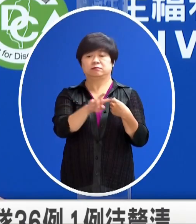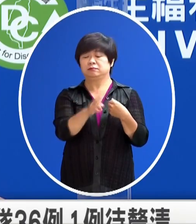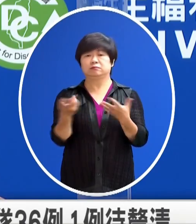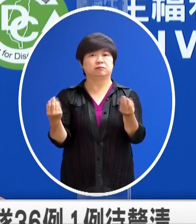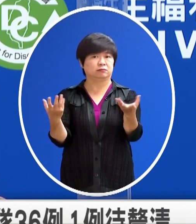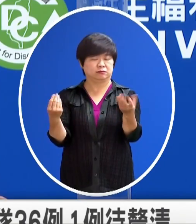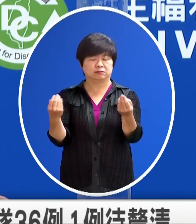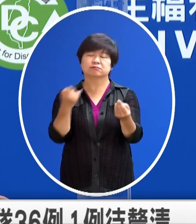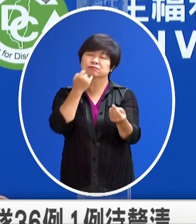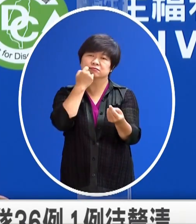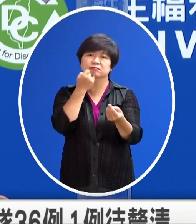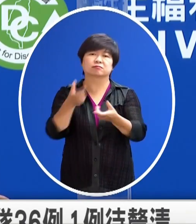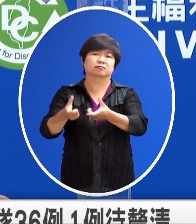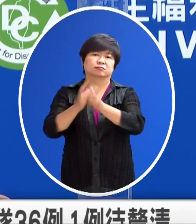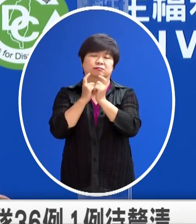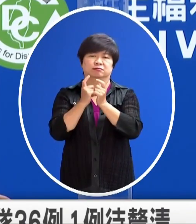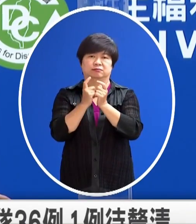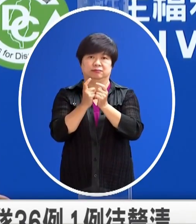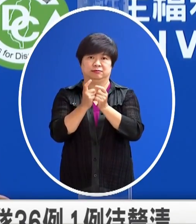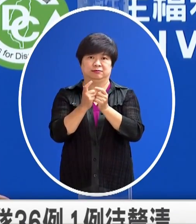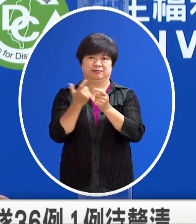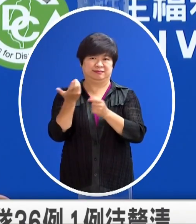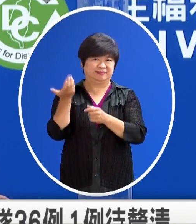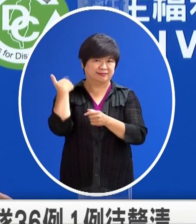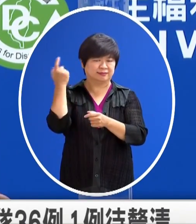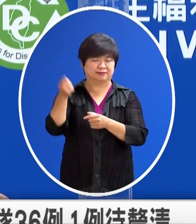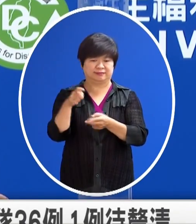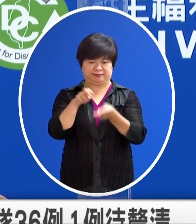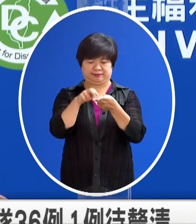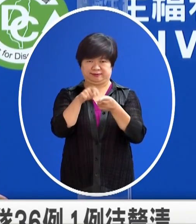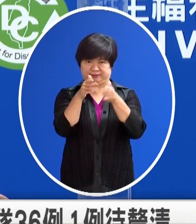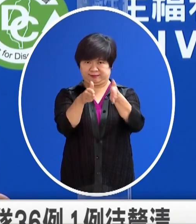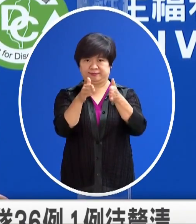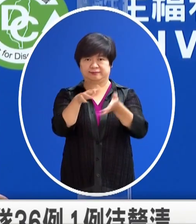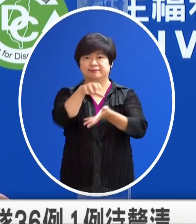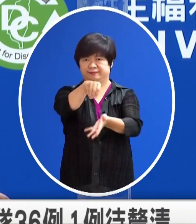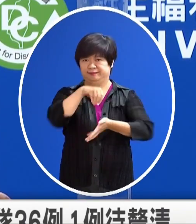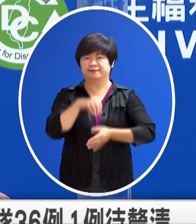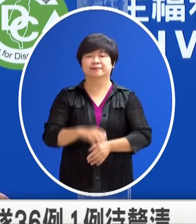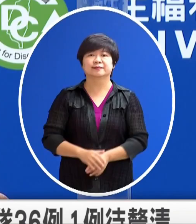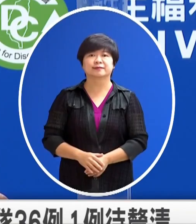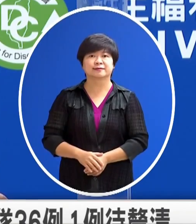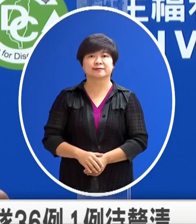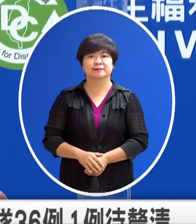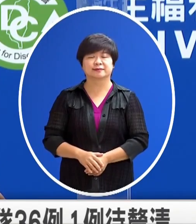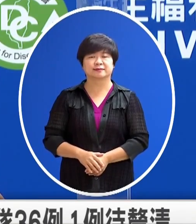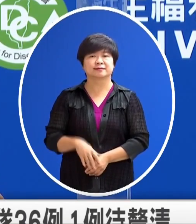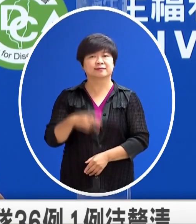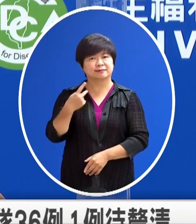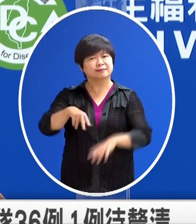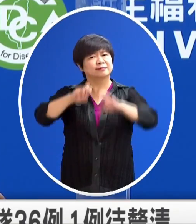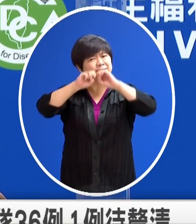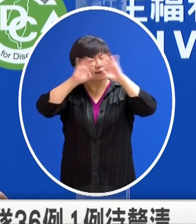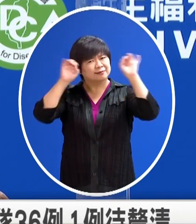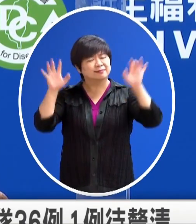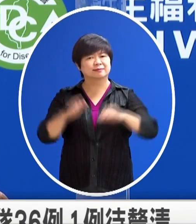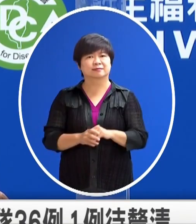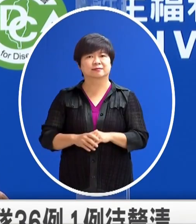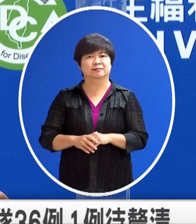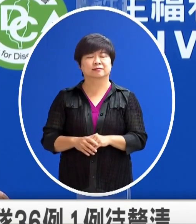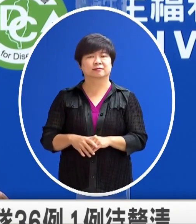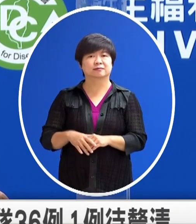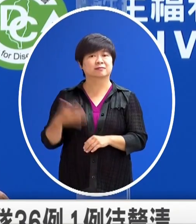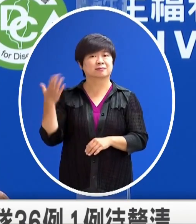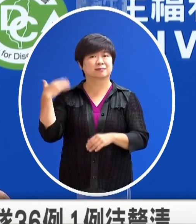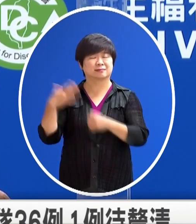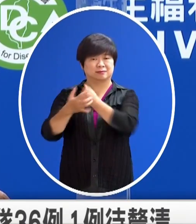的，那就回到原来在那个原来选的一个地点就可以。 再次呼吁哈，就是说上这一